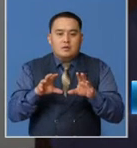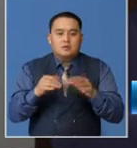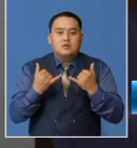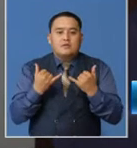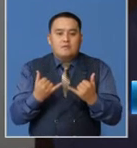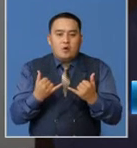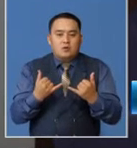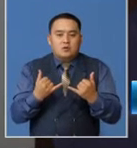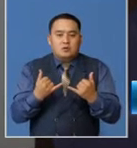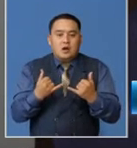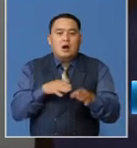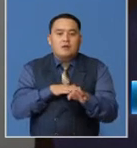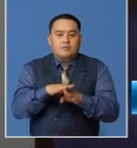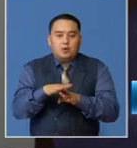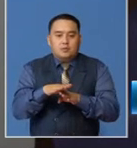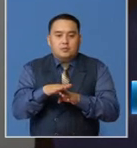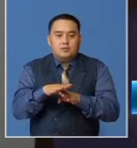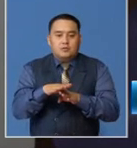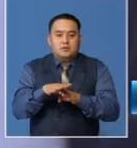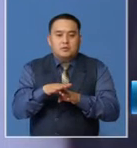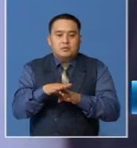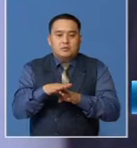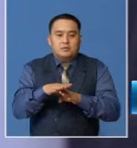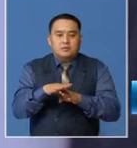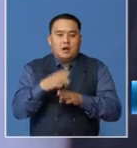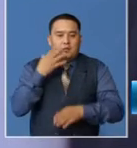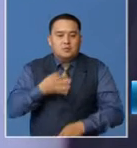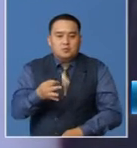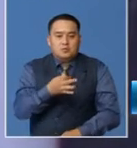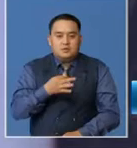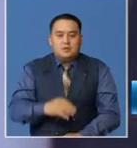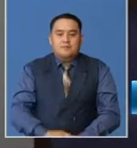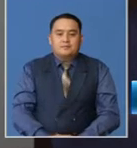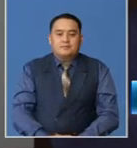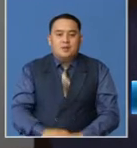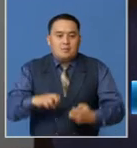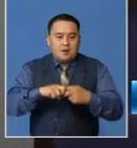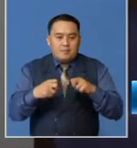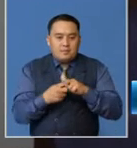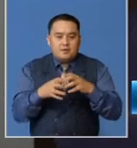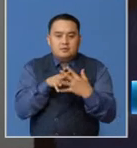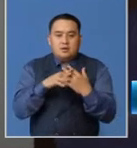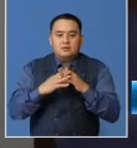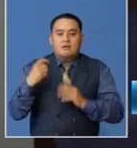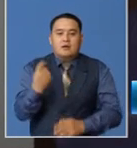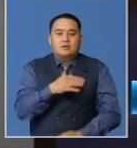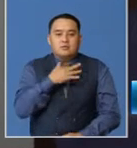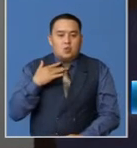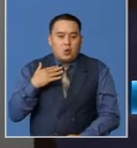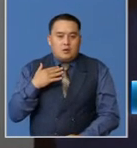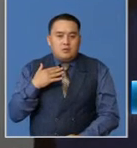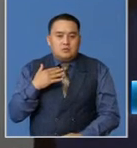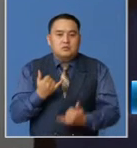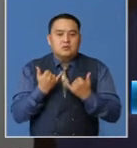сегодня исполняется в регионе Алматинской области. Проблемные вопросы в сельском хозяйстве хватает